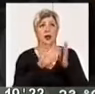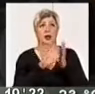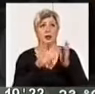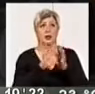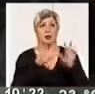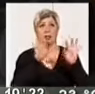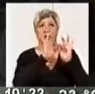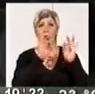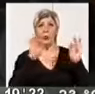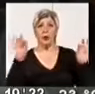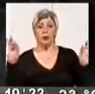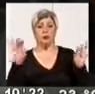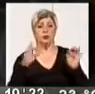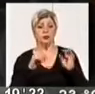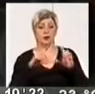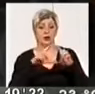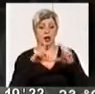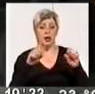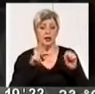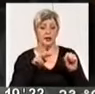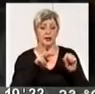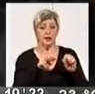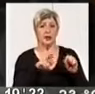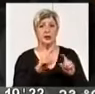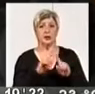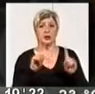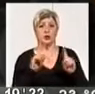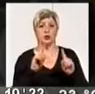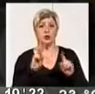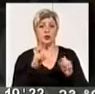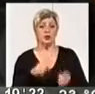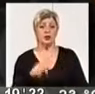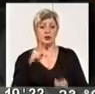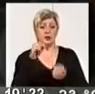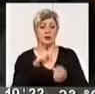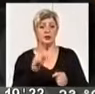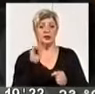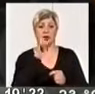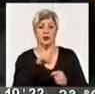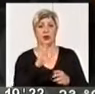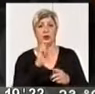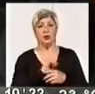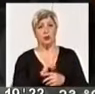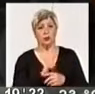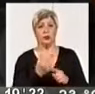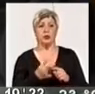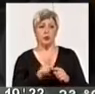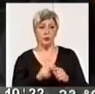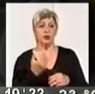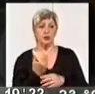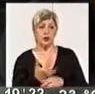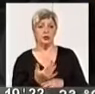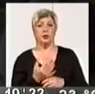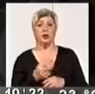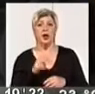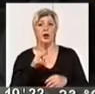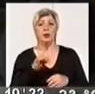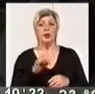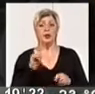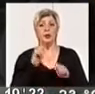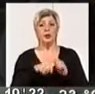розетки, нагревательные какие-то приборы, чтобы они соответствовали тем нормам, которые имеются. При проверке